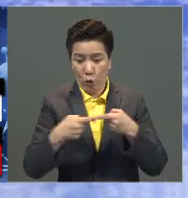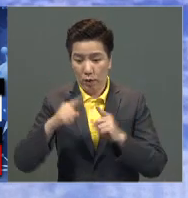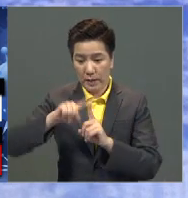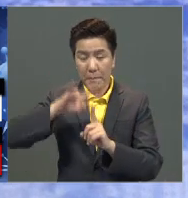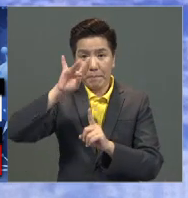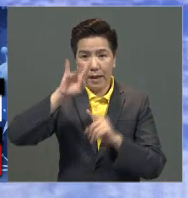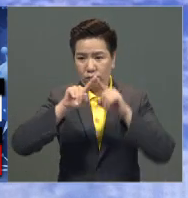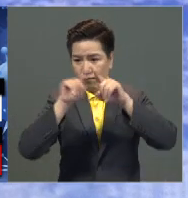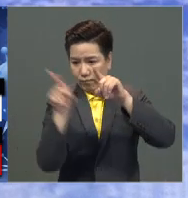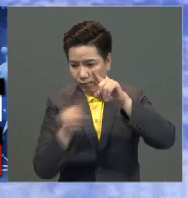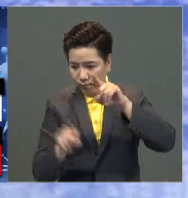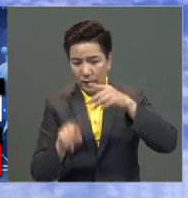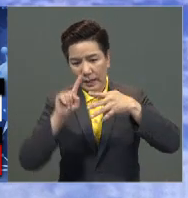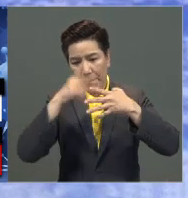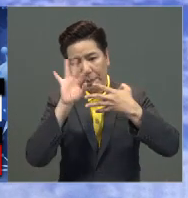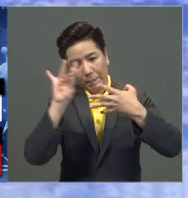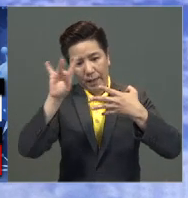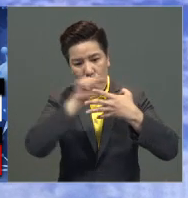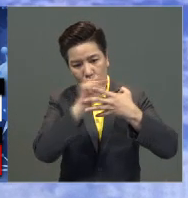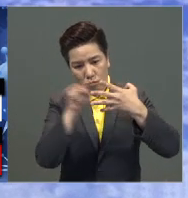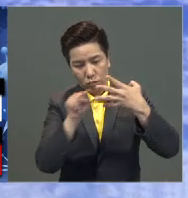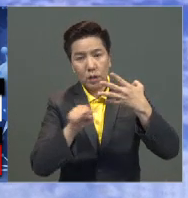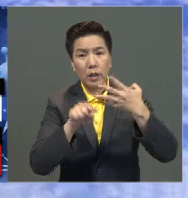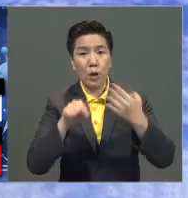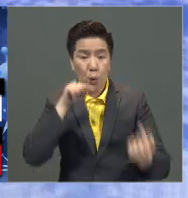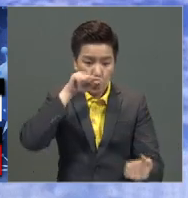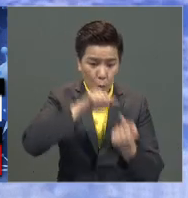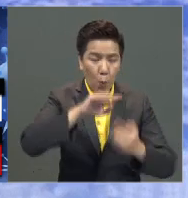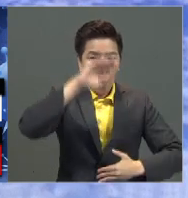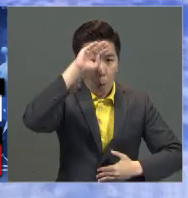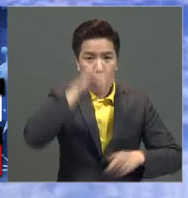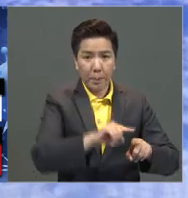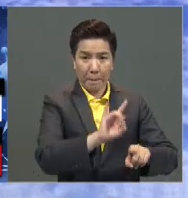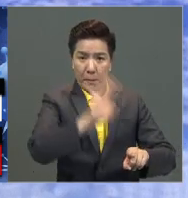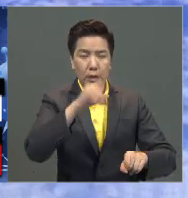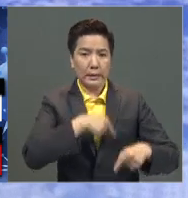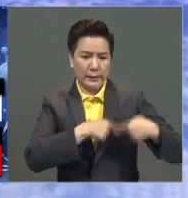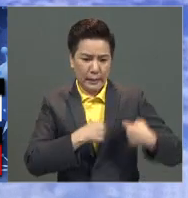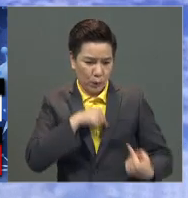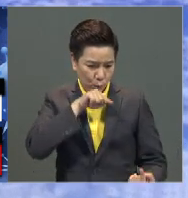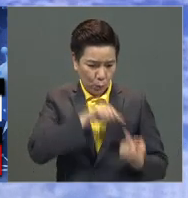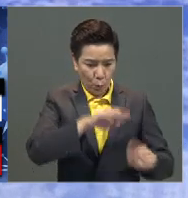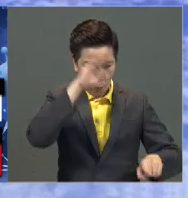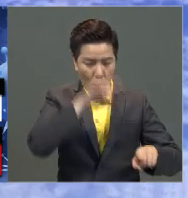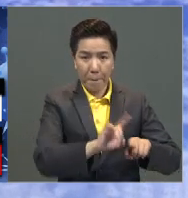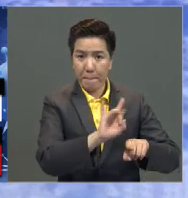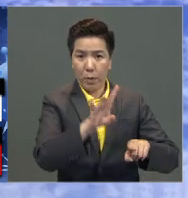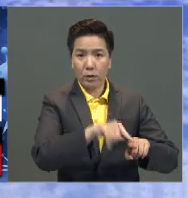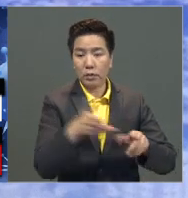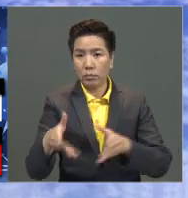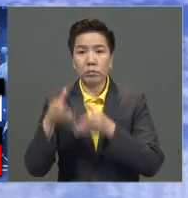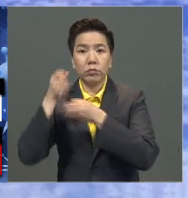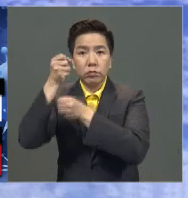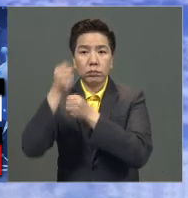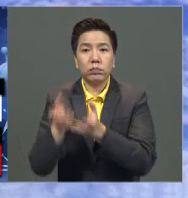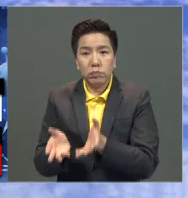ทั้งเดือนนี้มีเจตนาเพื่อใช้ในการควบคุมโรคโดยบริสุทธิ์ใจแต่เพียงอย่างเดียวการห้ามการชุมนุม